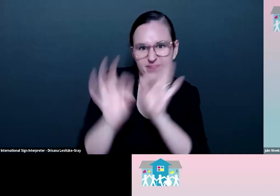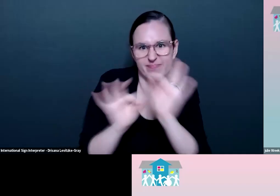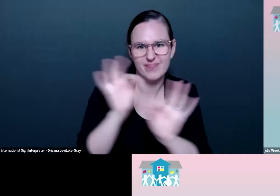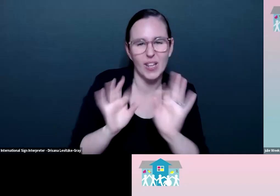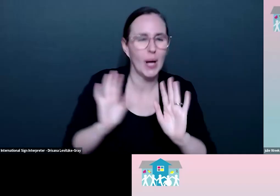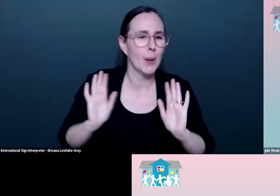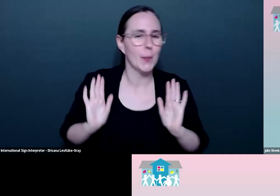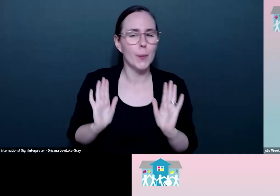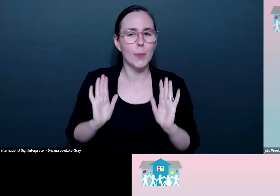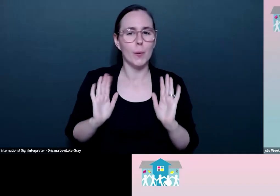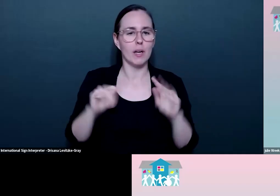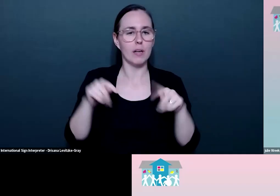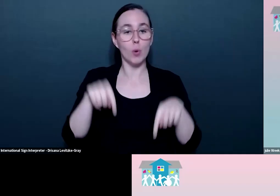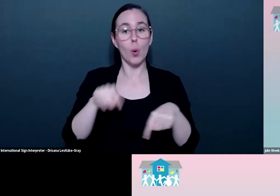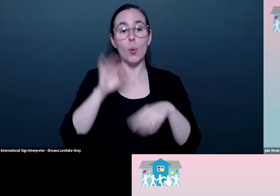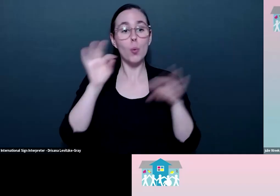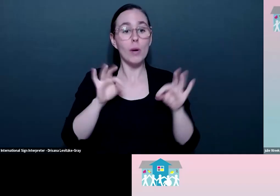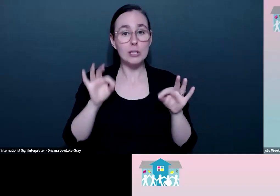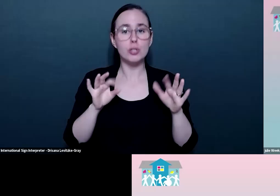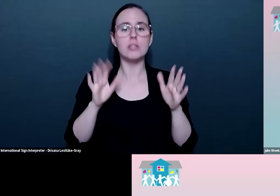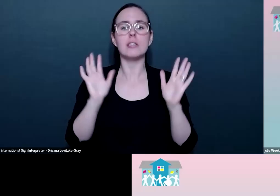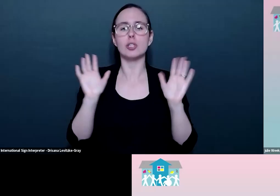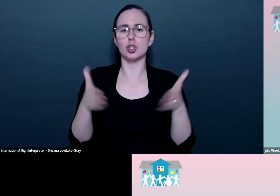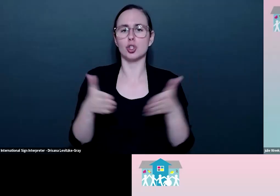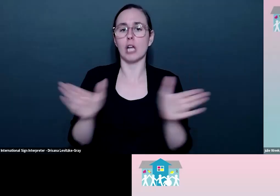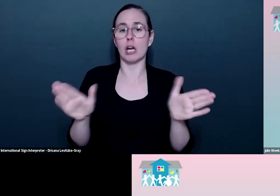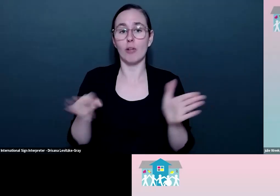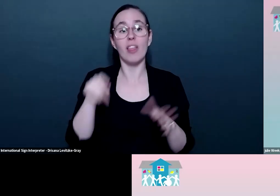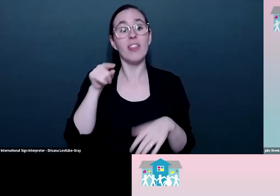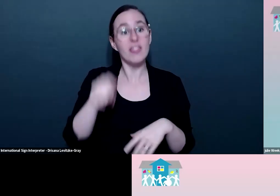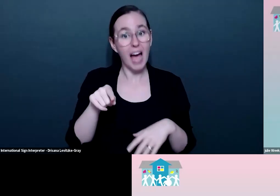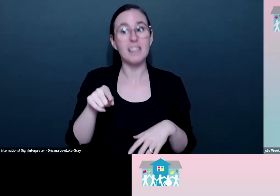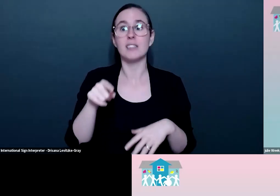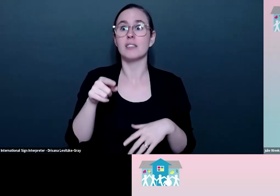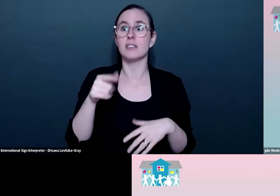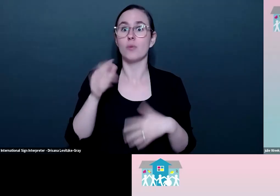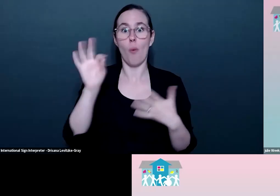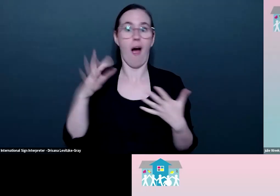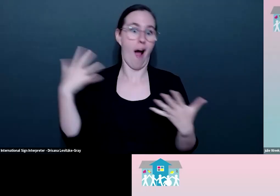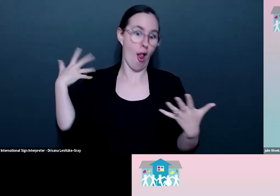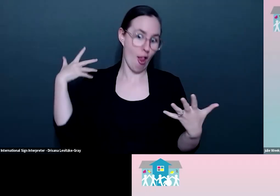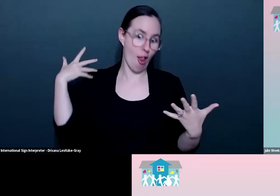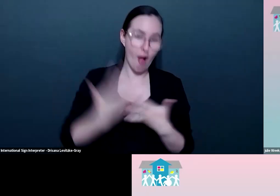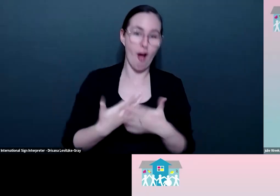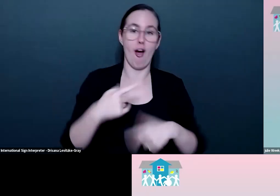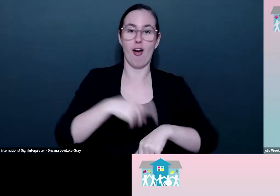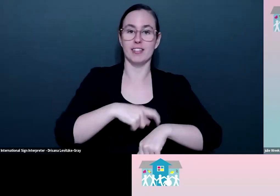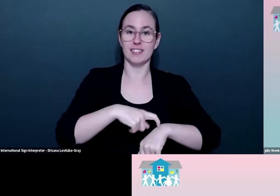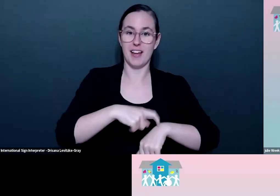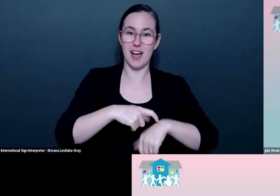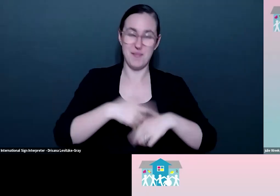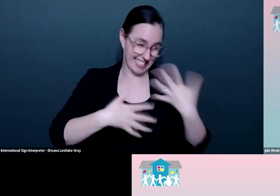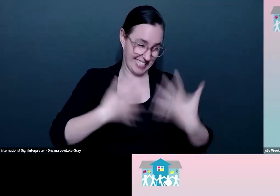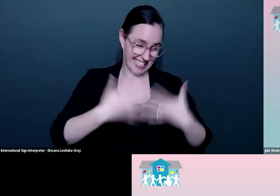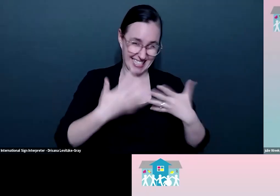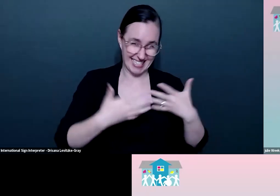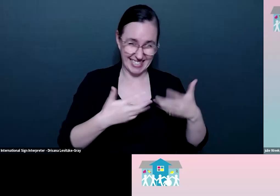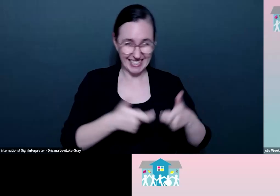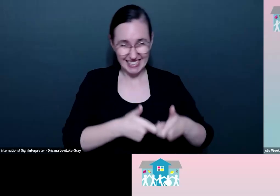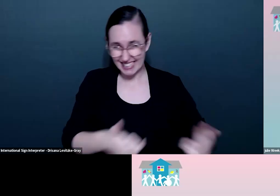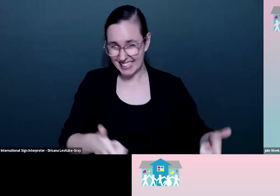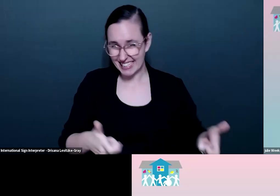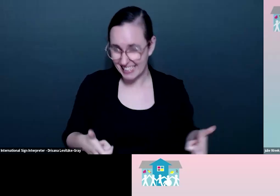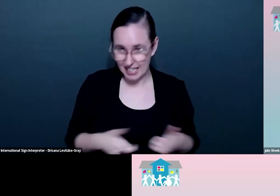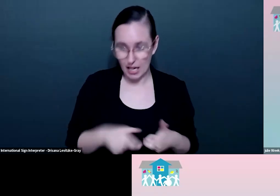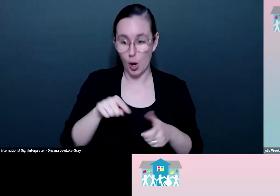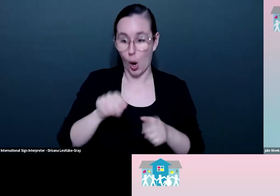Donc, il y a toujours des informations qui nous donnent, nous avons des données qui nous fournissent